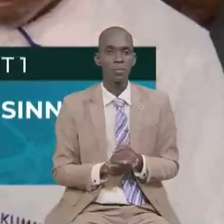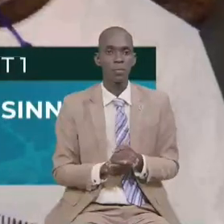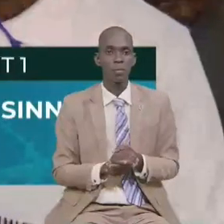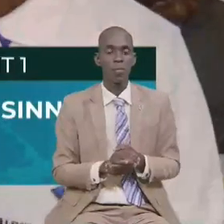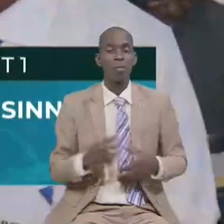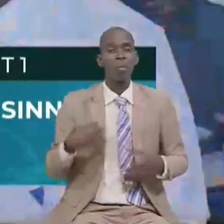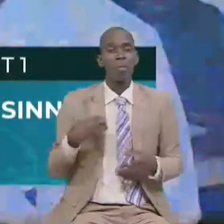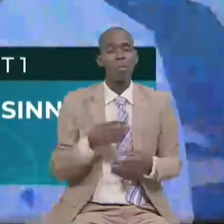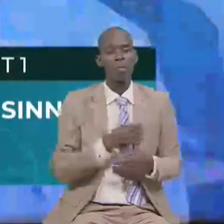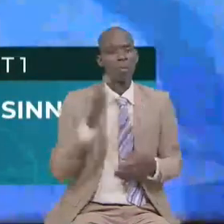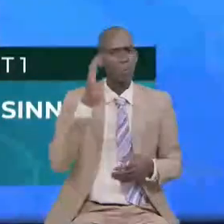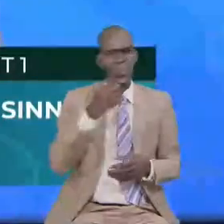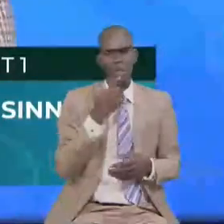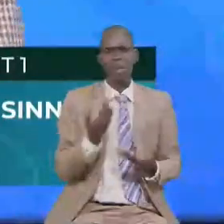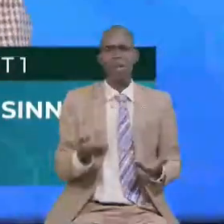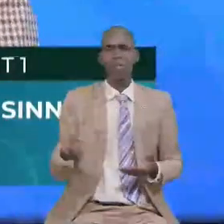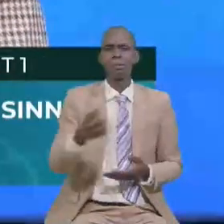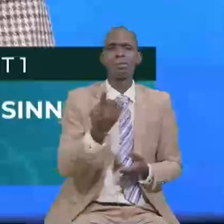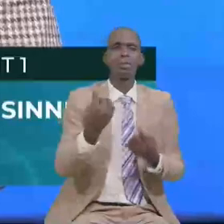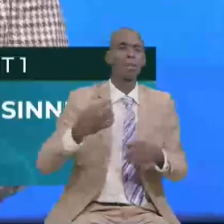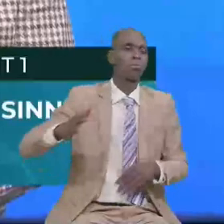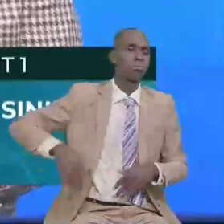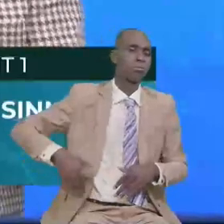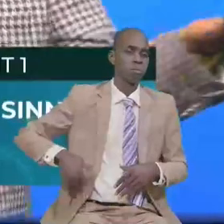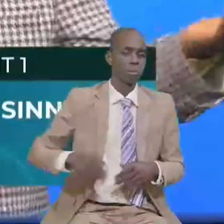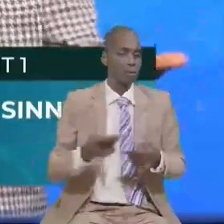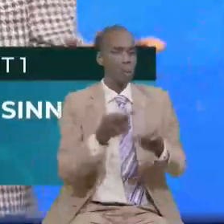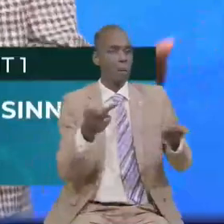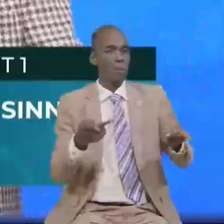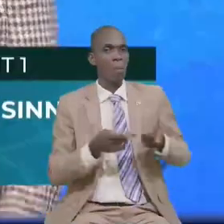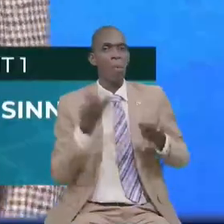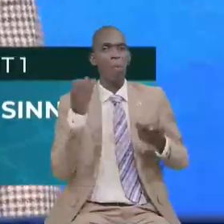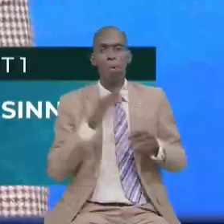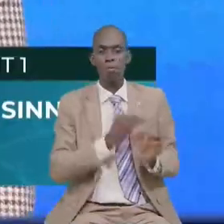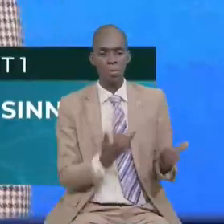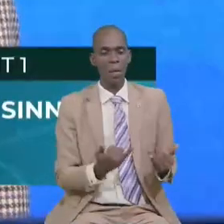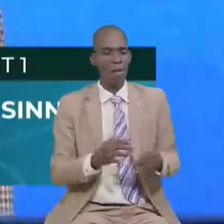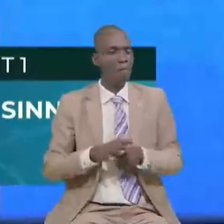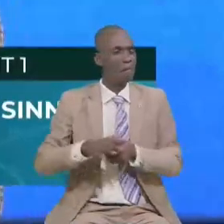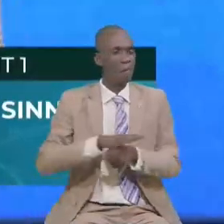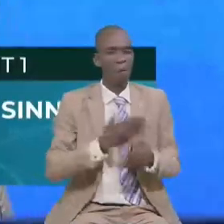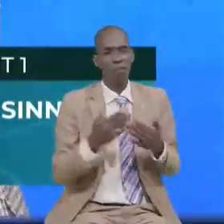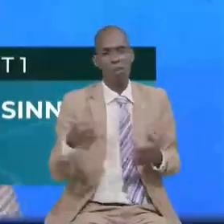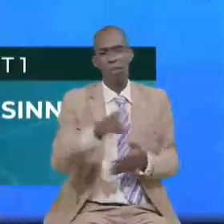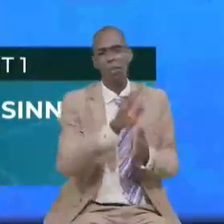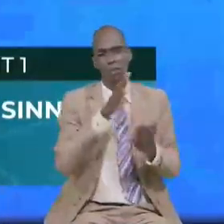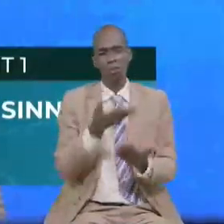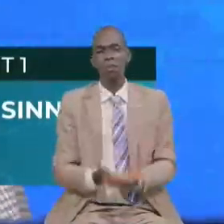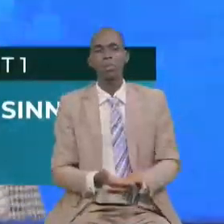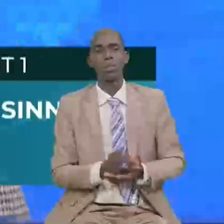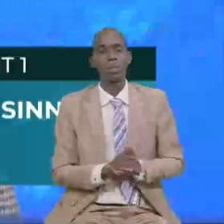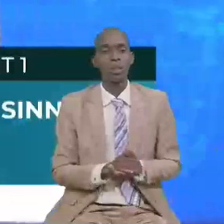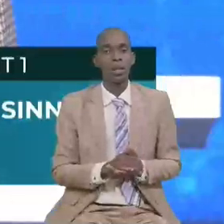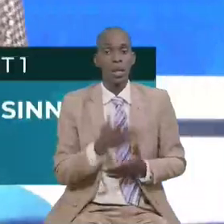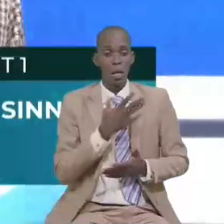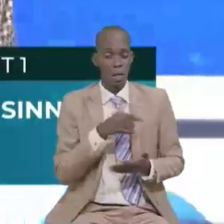Nous dirons qu'ils étaient en retard. Le lieu là était déjà encombré avant qu'il